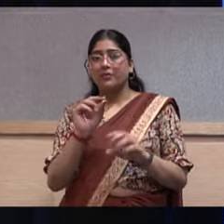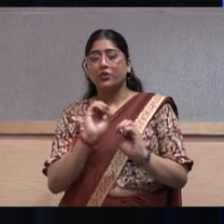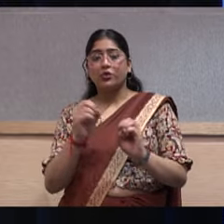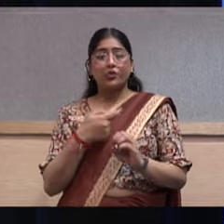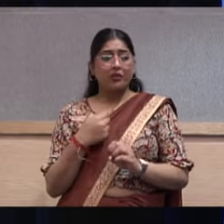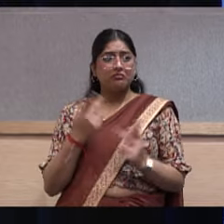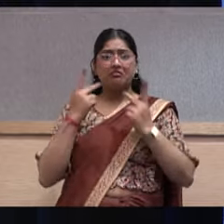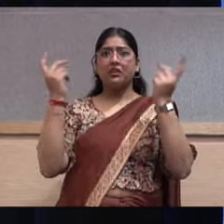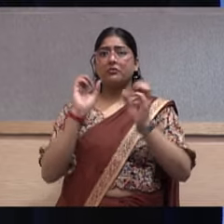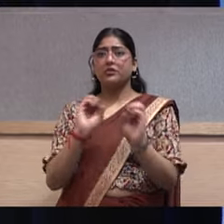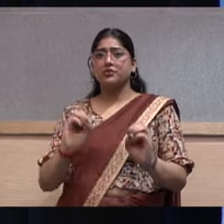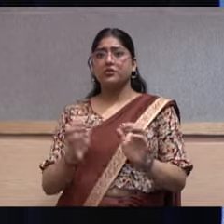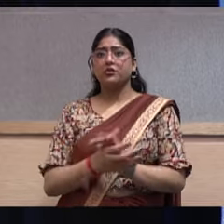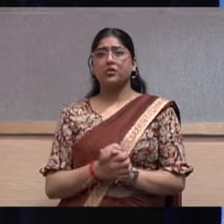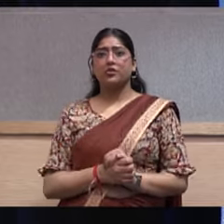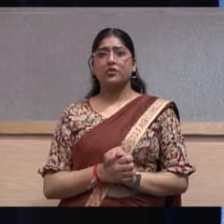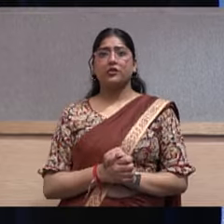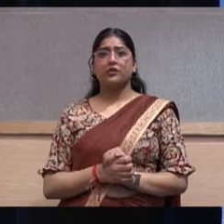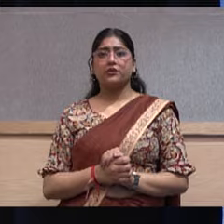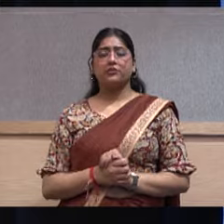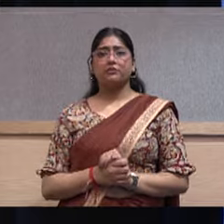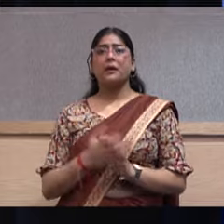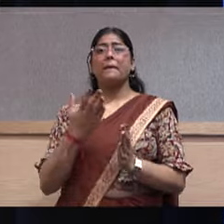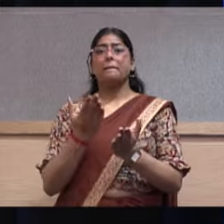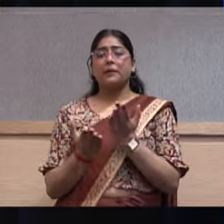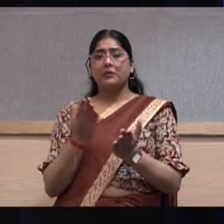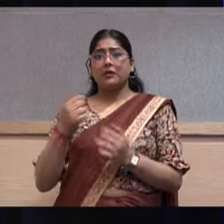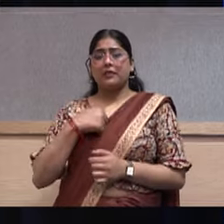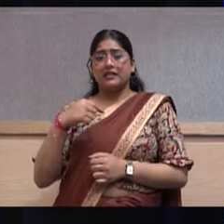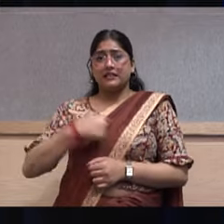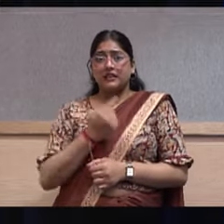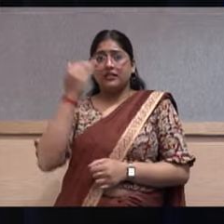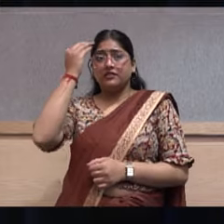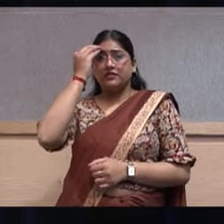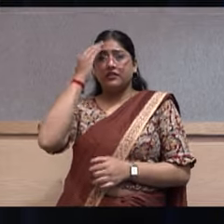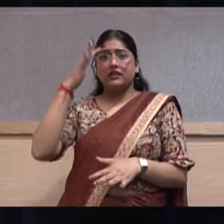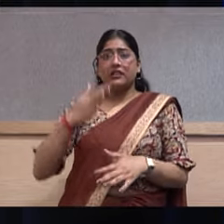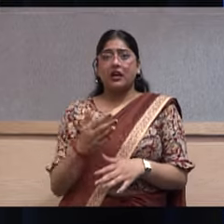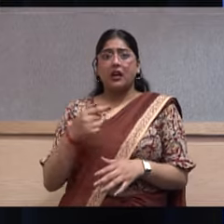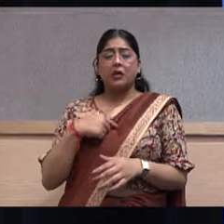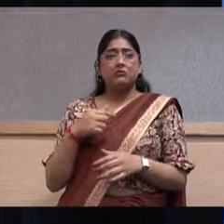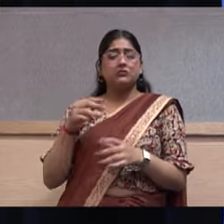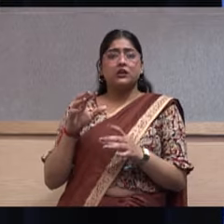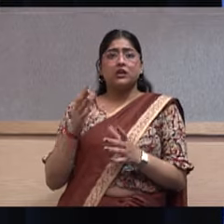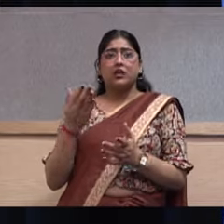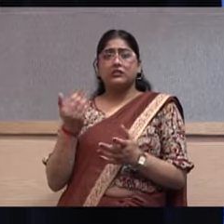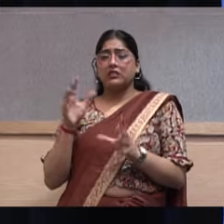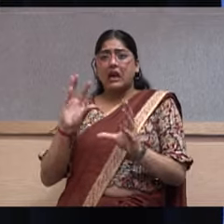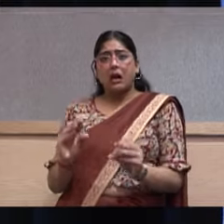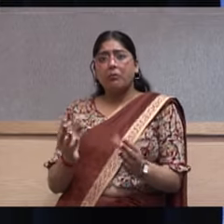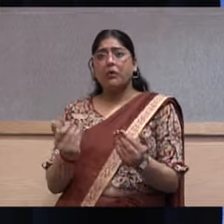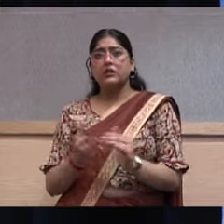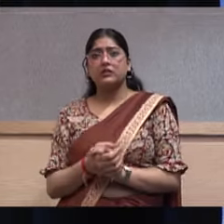जाएंगे शायद हमारी दक्षता और हमारी बौद्धिक ज्ञान की शायद थोड़ा हमारी कमी हो जाए यह